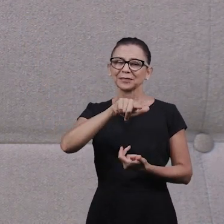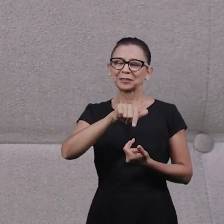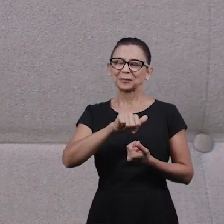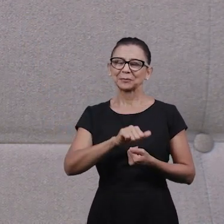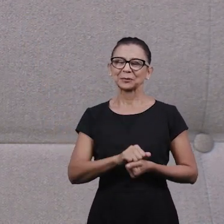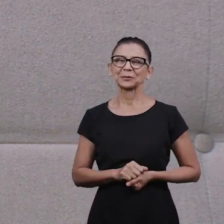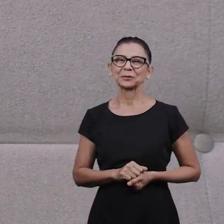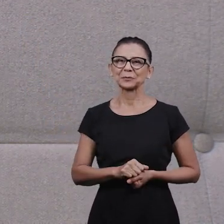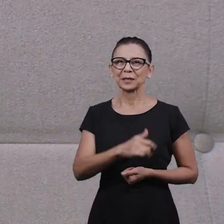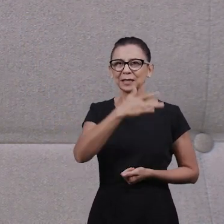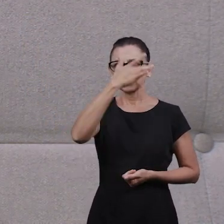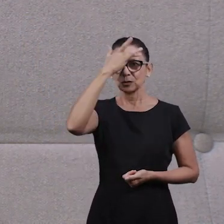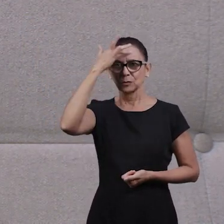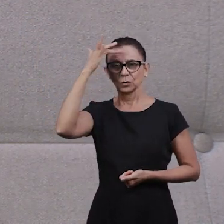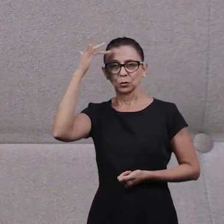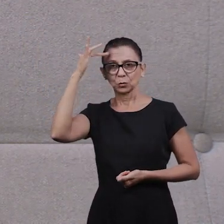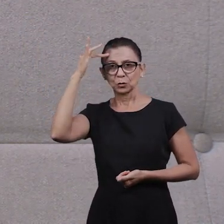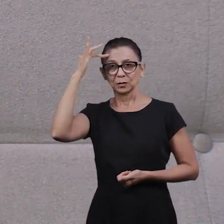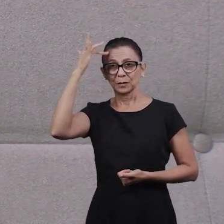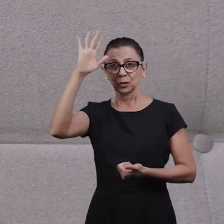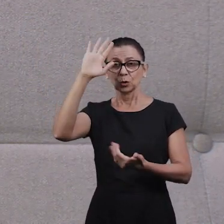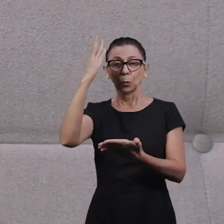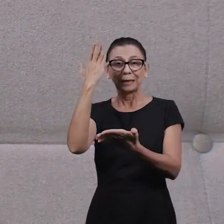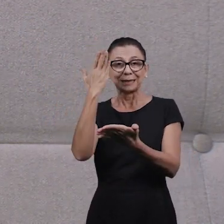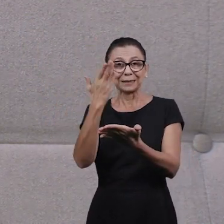périssent point, mais aient la vie éternelle.